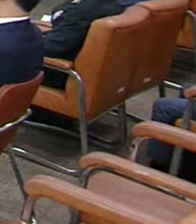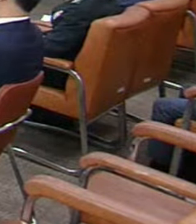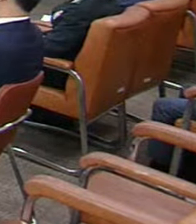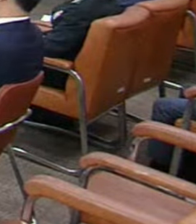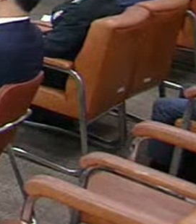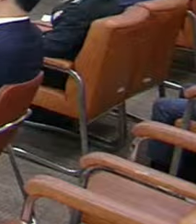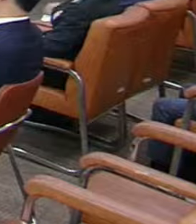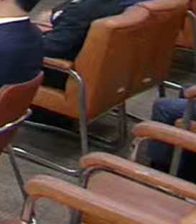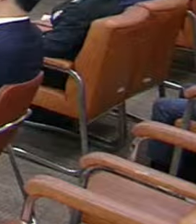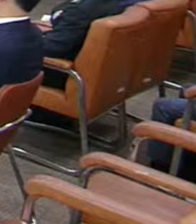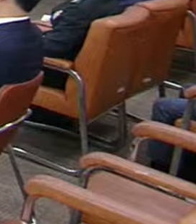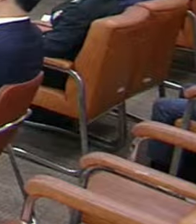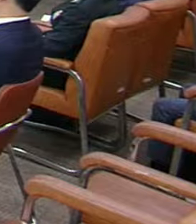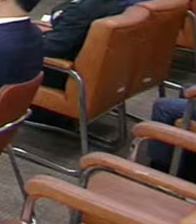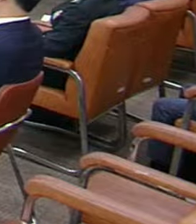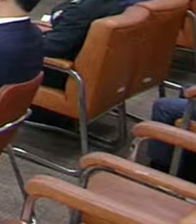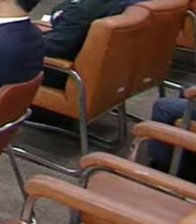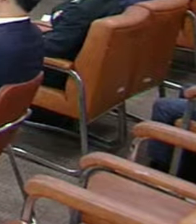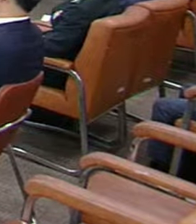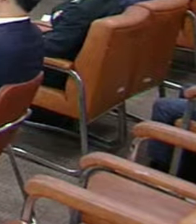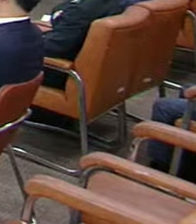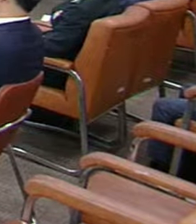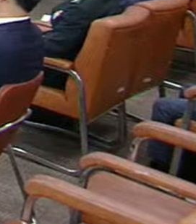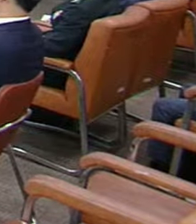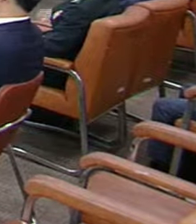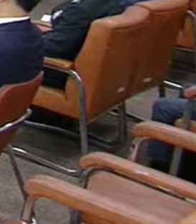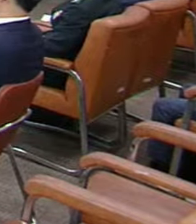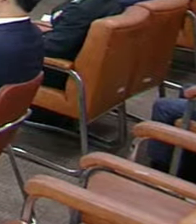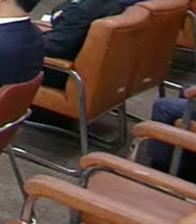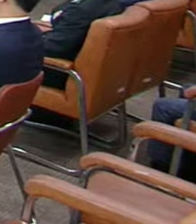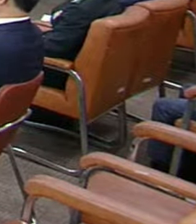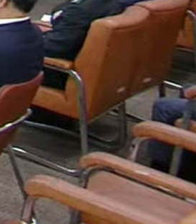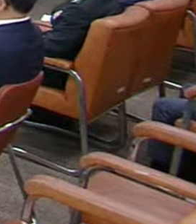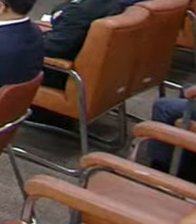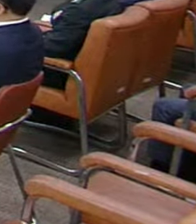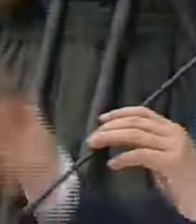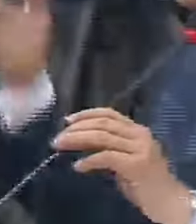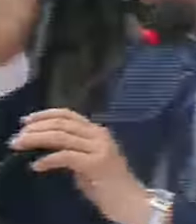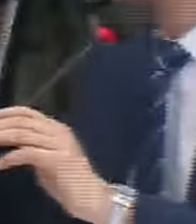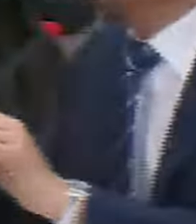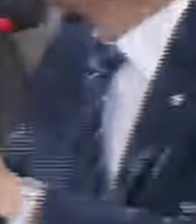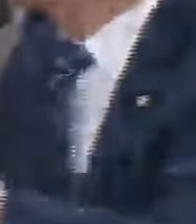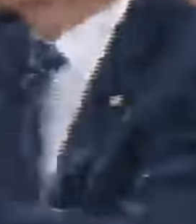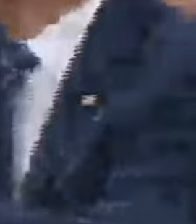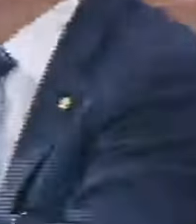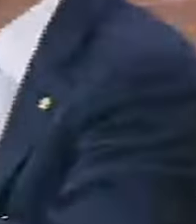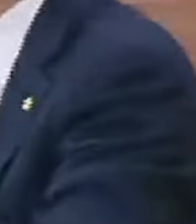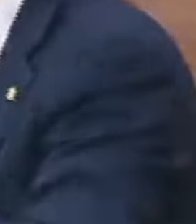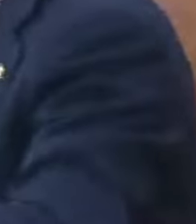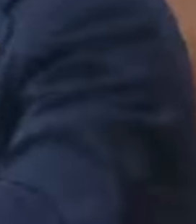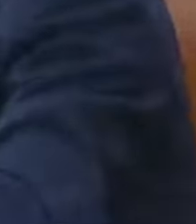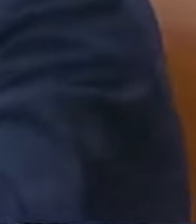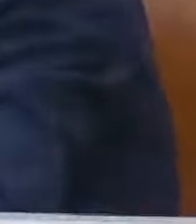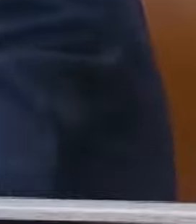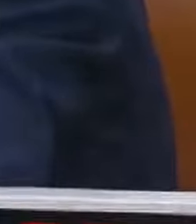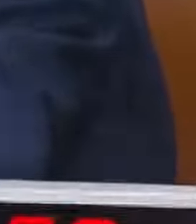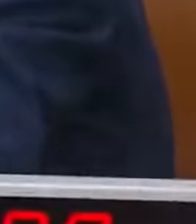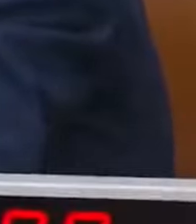지금 아까 회의장 진입하다 출입 들어오려다 지금 상처 입었습니까? 한번 보세요. 잠깐 떼보세요. 잠깐 떼보세요.